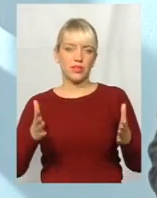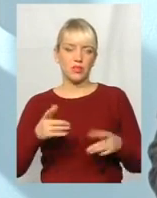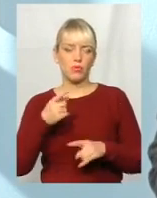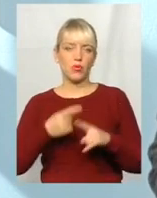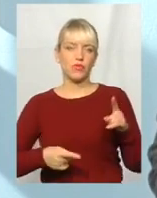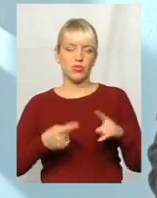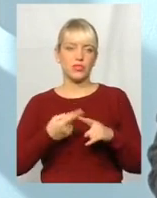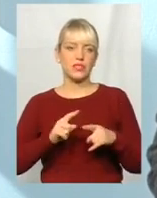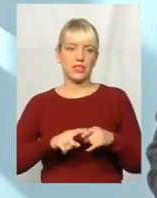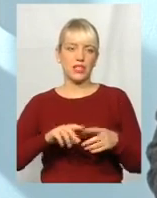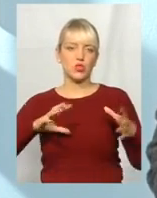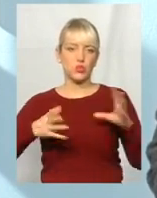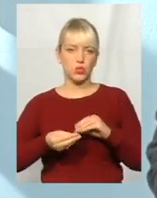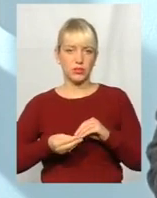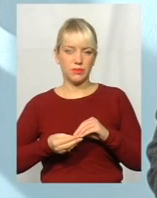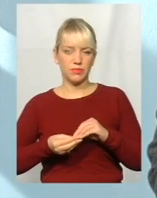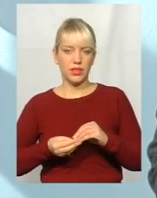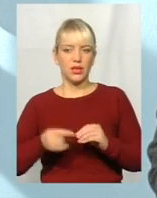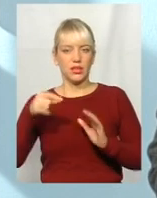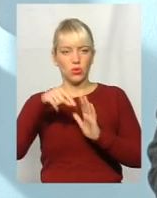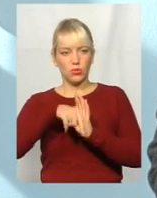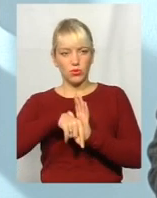цієї суми. Тобто